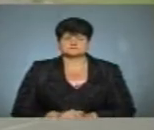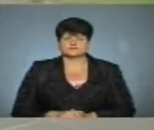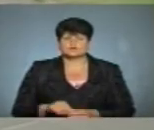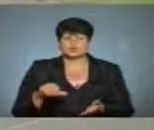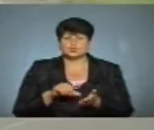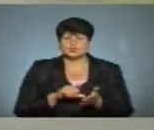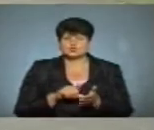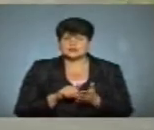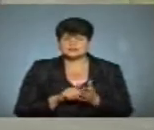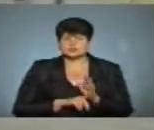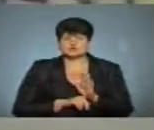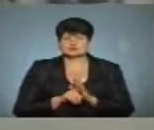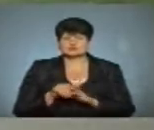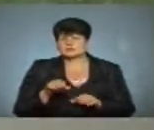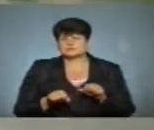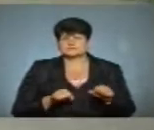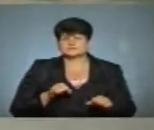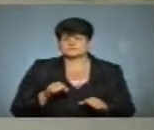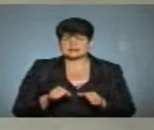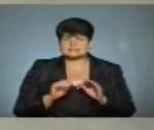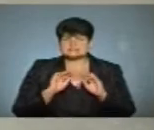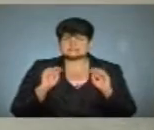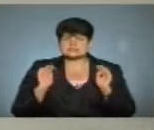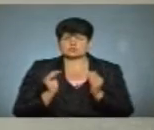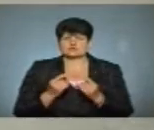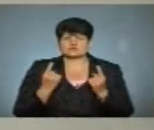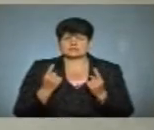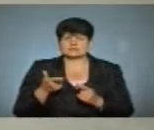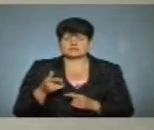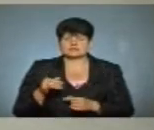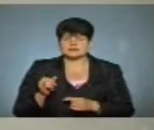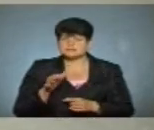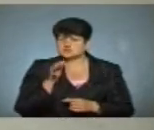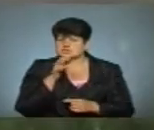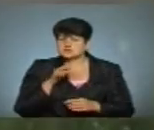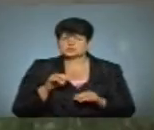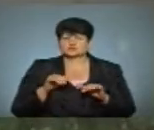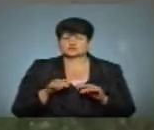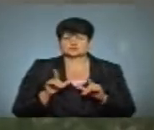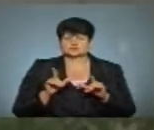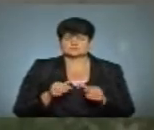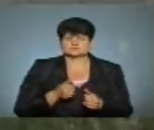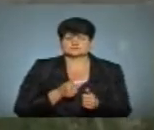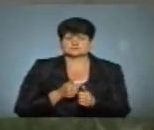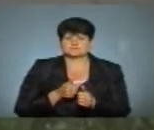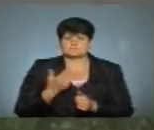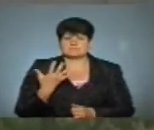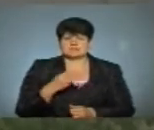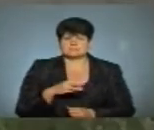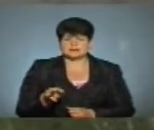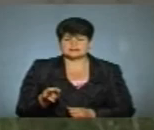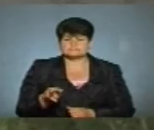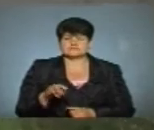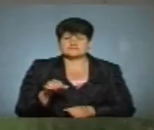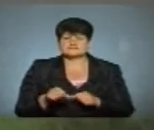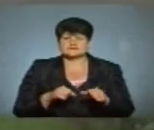Учасники марафону розпочинають веломандрівку зі стадіону у Великих Гаях. Під час руху дотримуються дистанції 5 метрів.